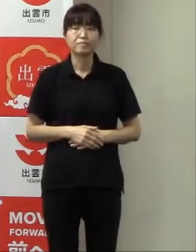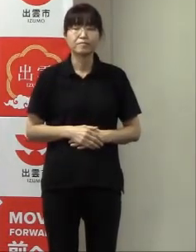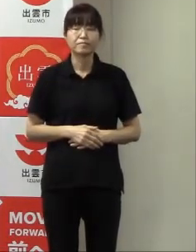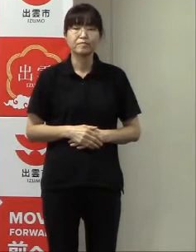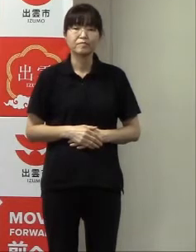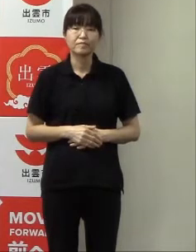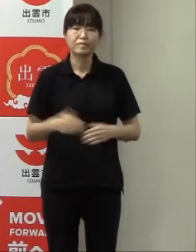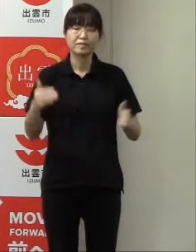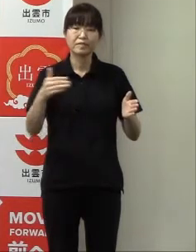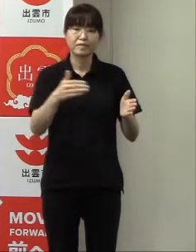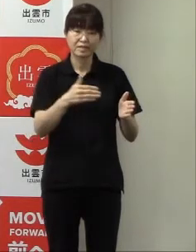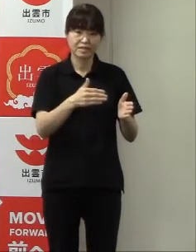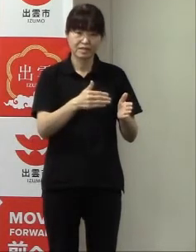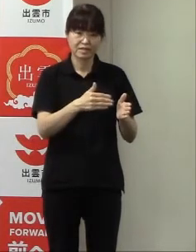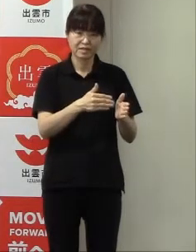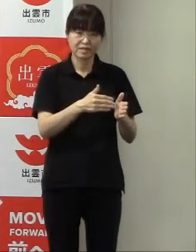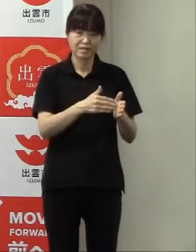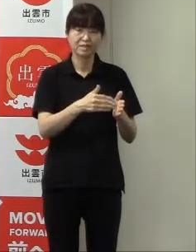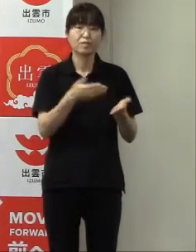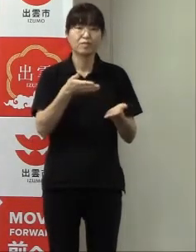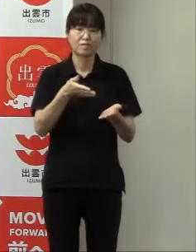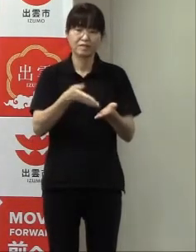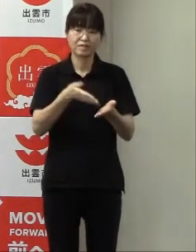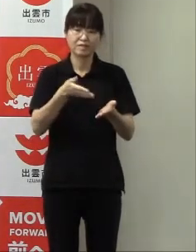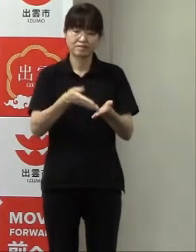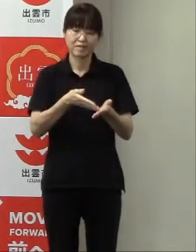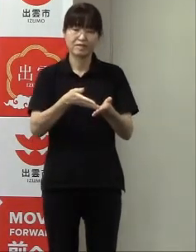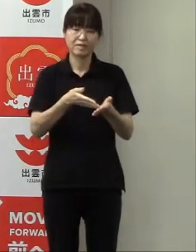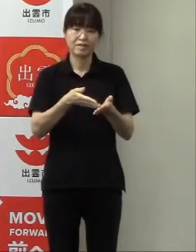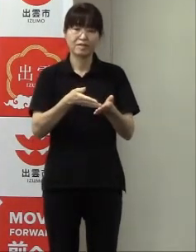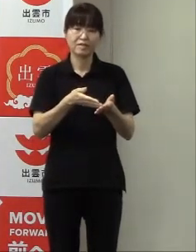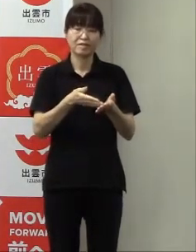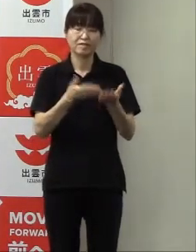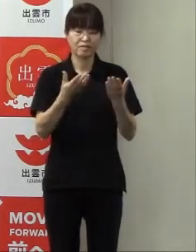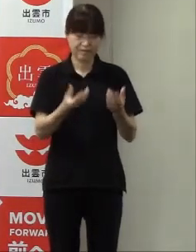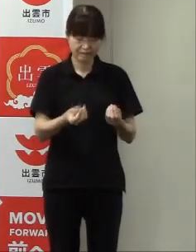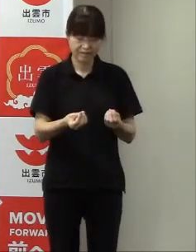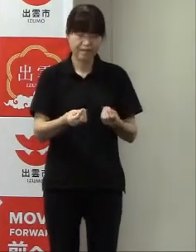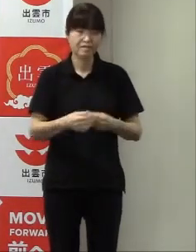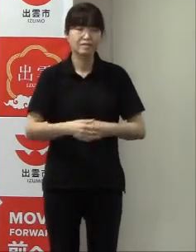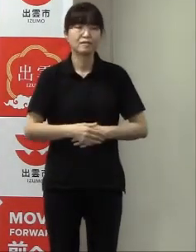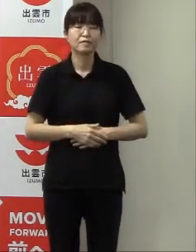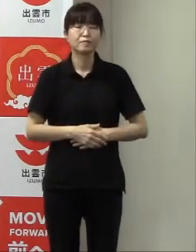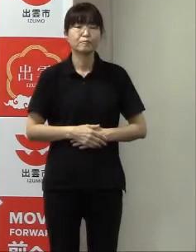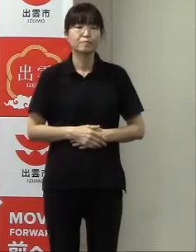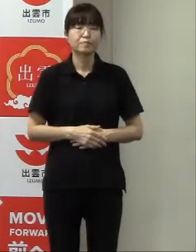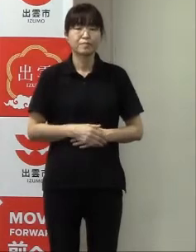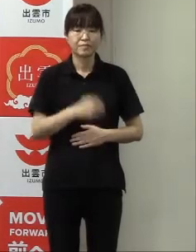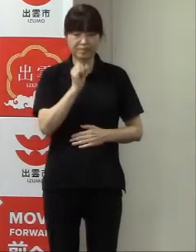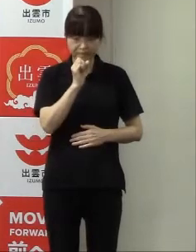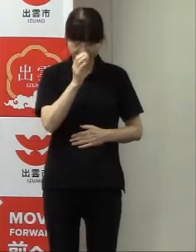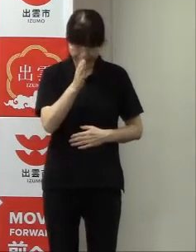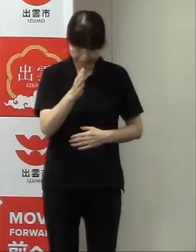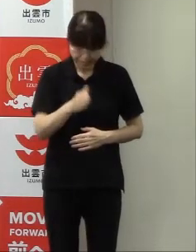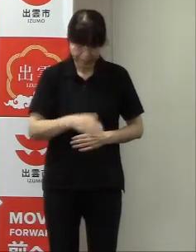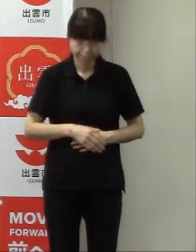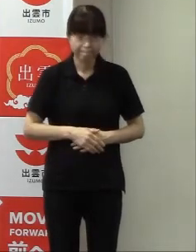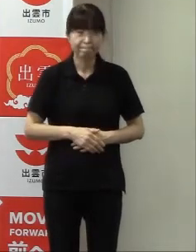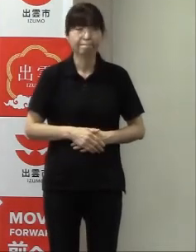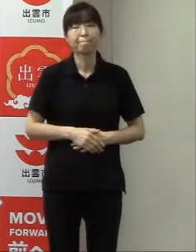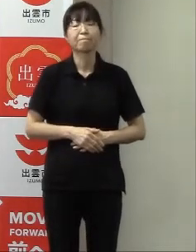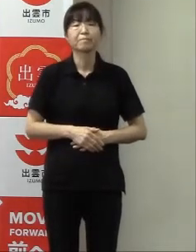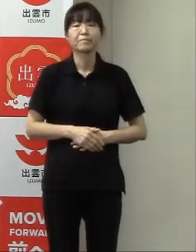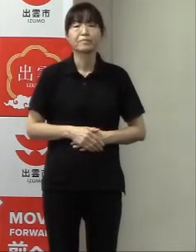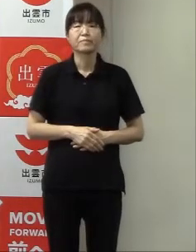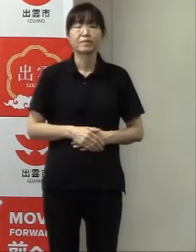以上、私から の説明は以上でございます。よろしくお願いいたします。 それ